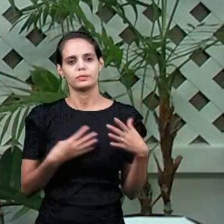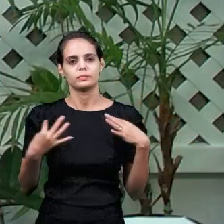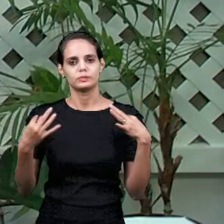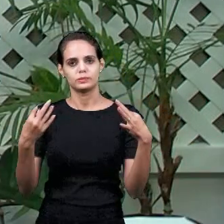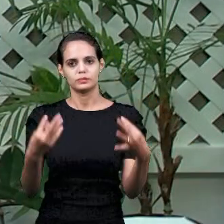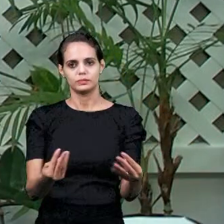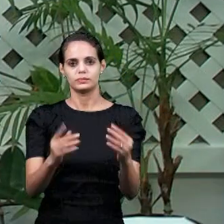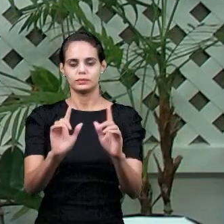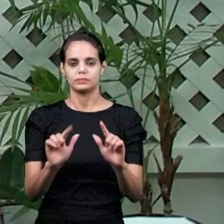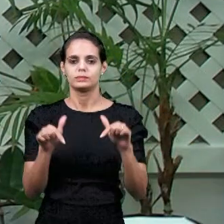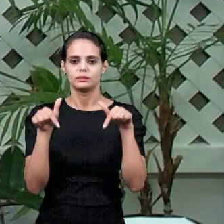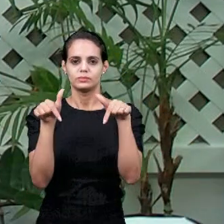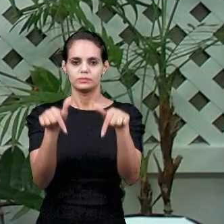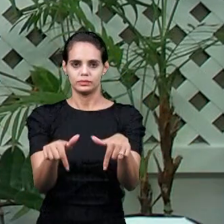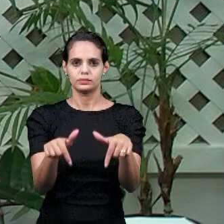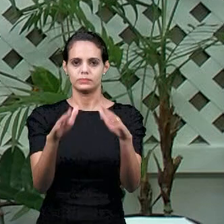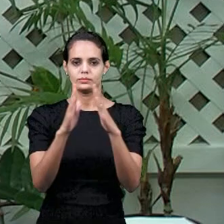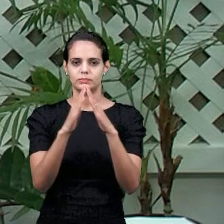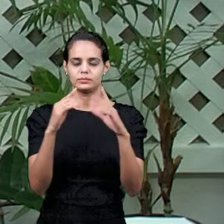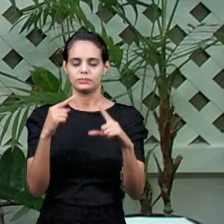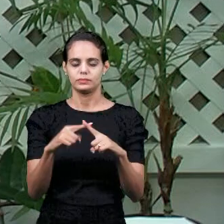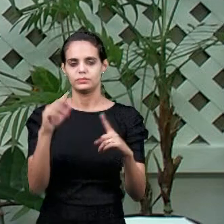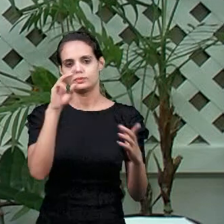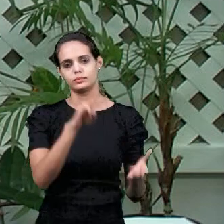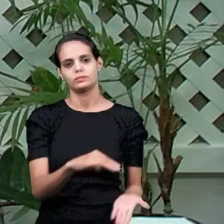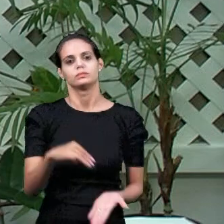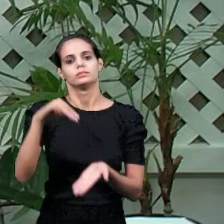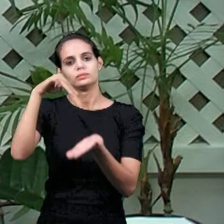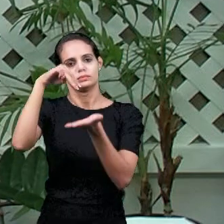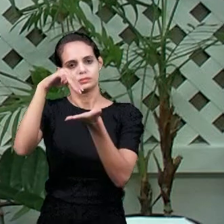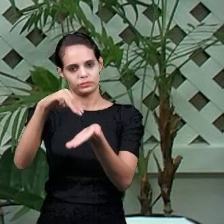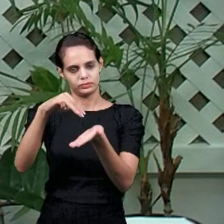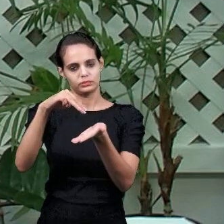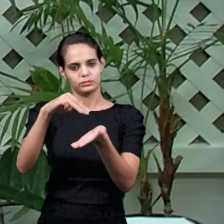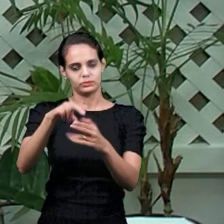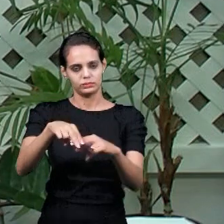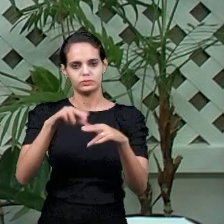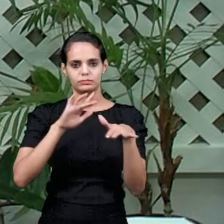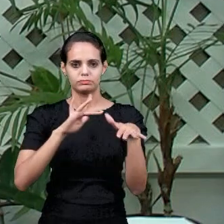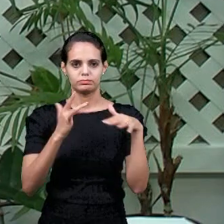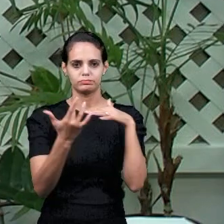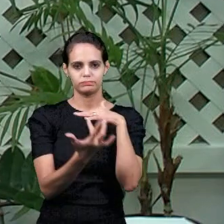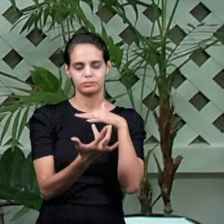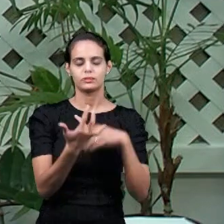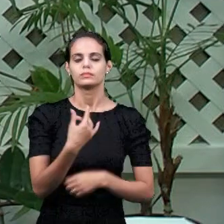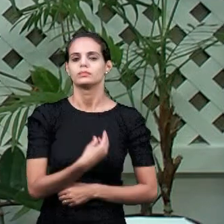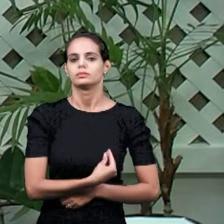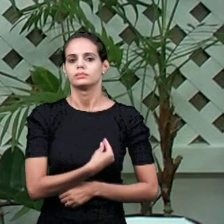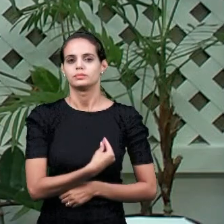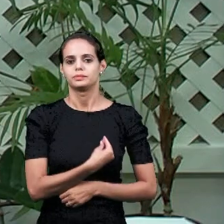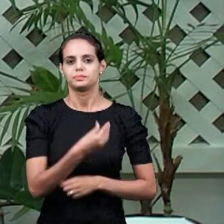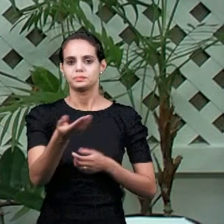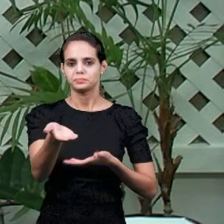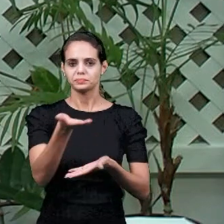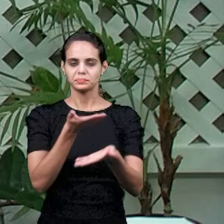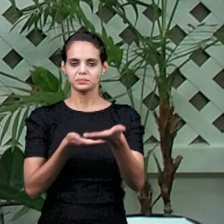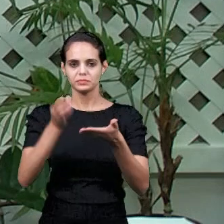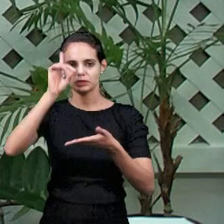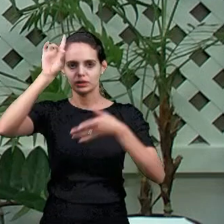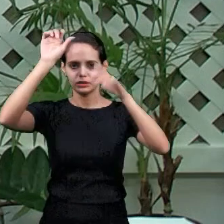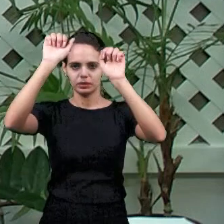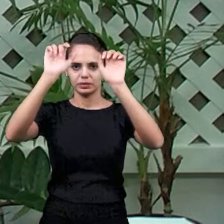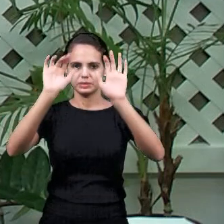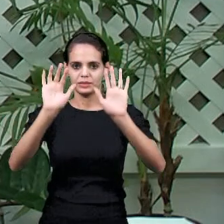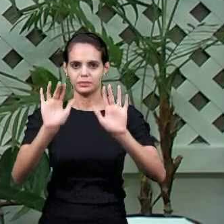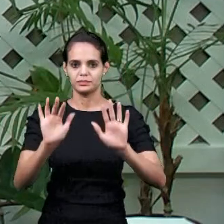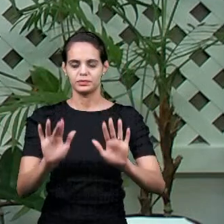donc tous les actes de l'Église chrétienne Maranatha à travers de ces réseaux sociaux, la participation de ses frères. Que Dieu bénisse à